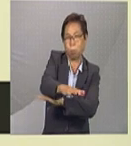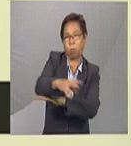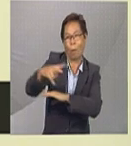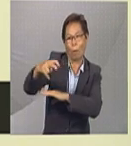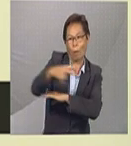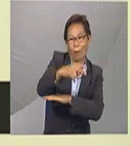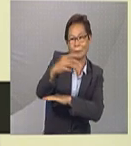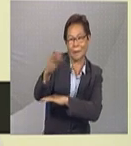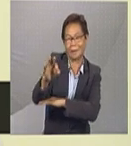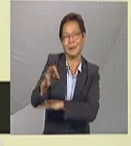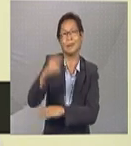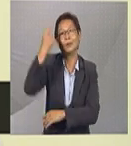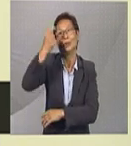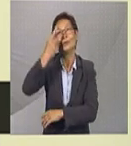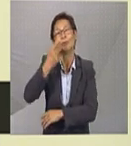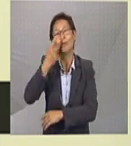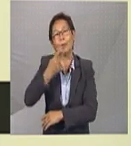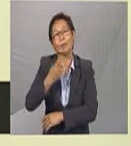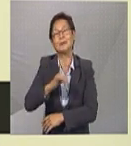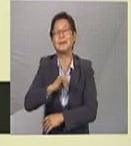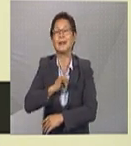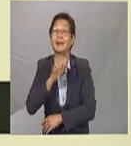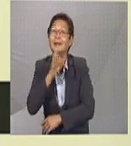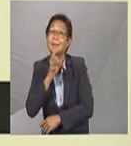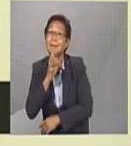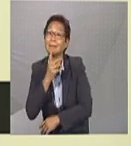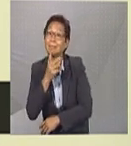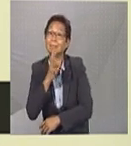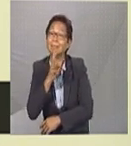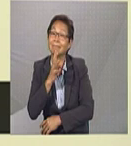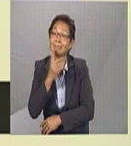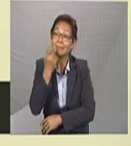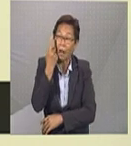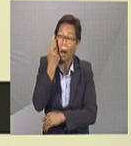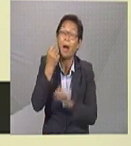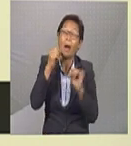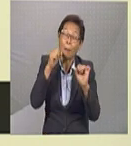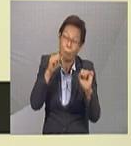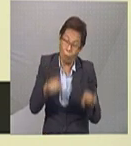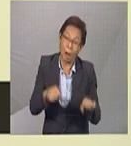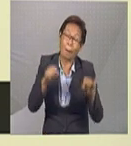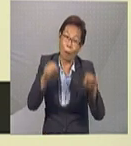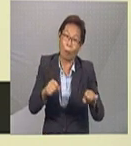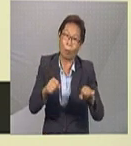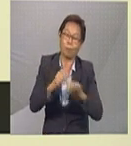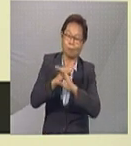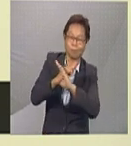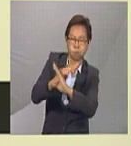Jadi tuan-tuan dan puan-puan, seperti saya sebutkan tadi bahawa yang mampu untuk